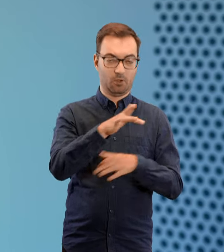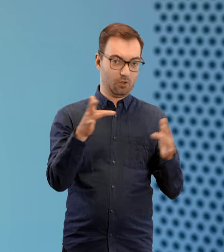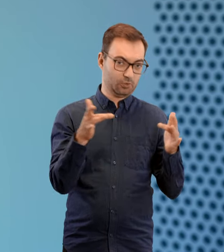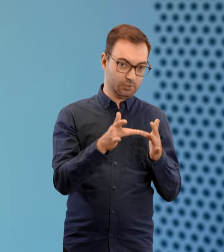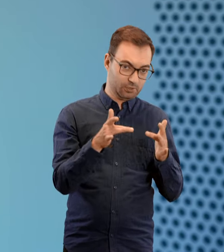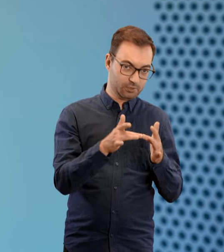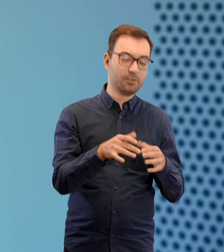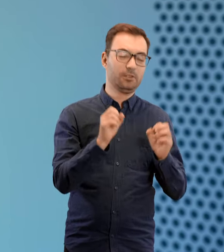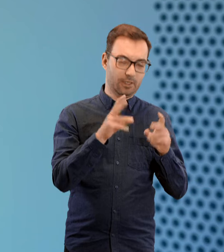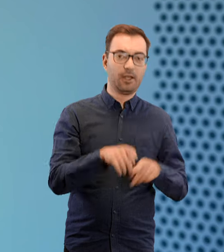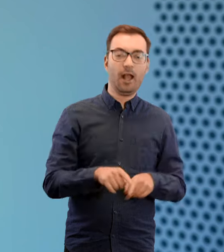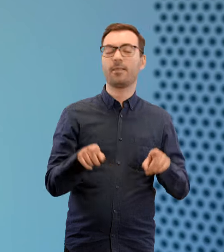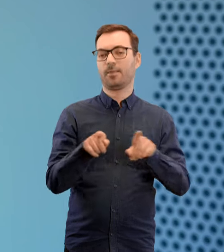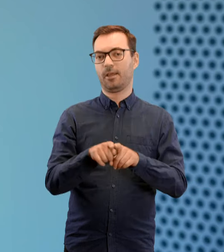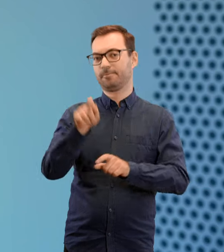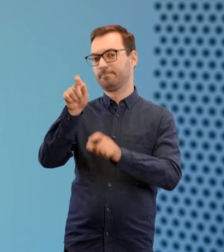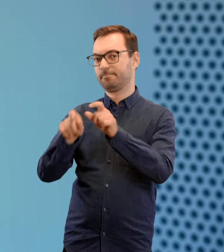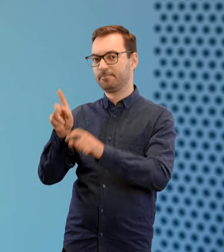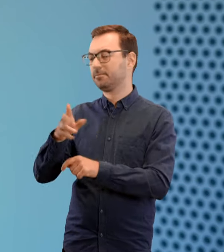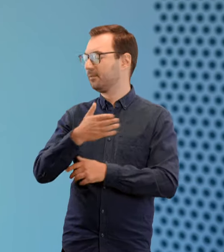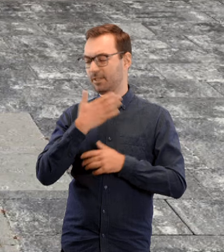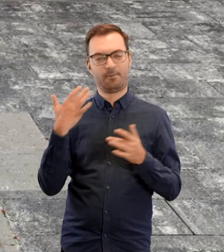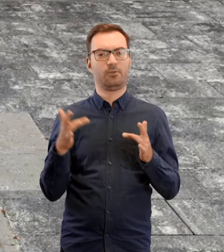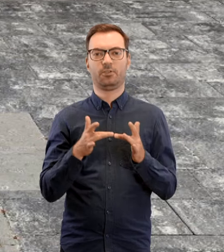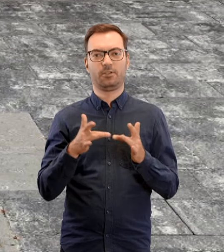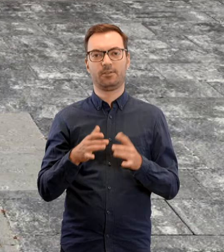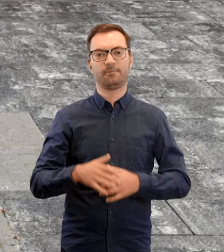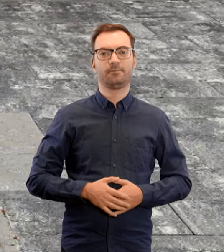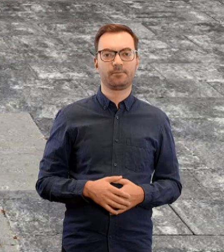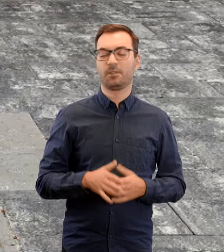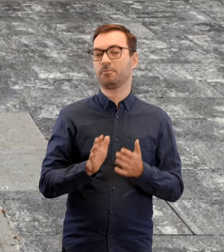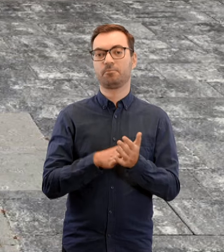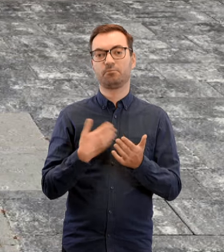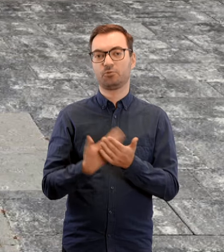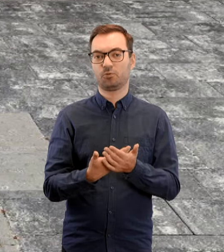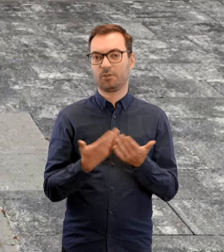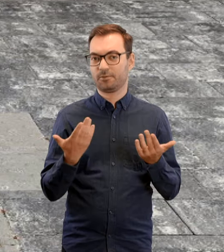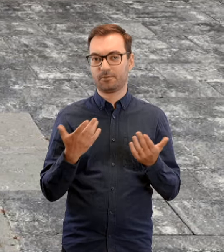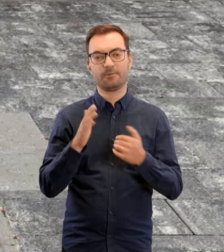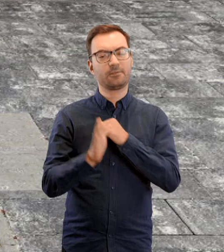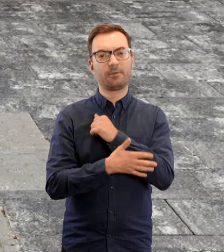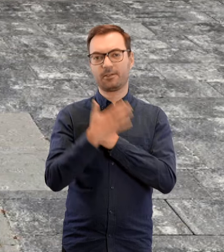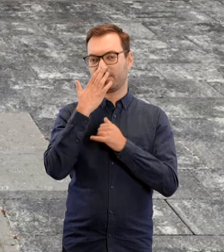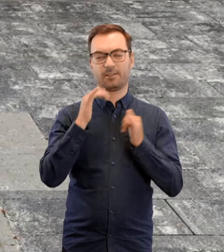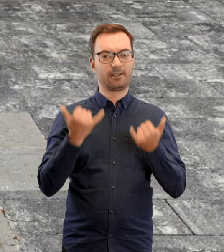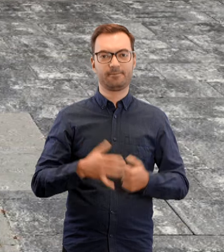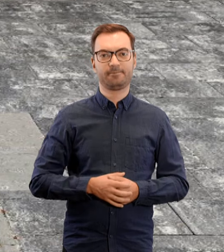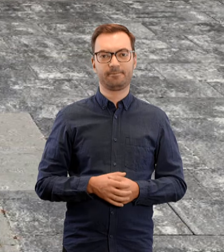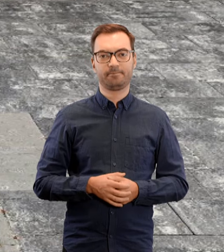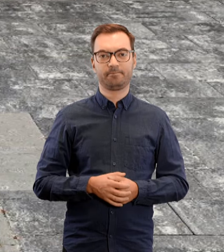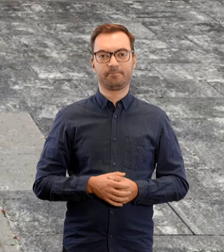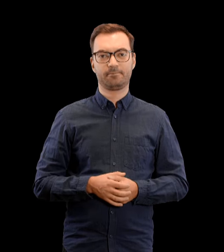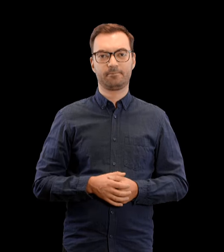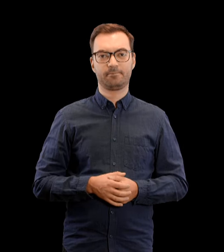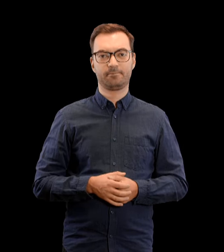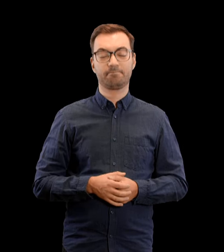o niepełnosprawności, jak również tych, którzy ich nie posiadają. Przykładowe formy wsparcia polegają na zapewnieniu